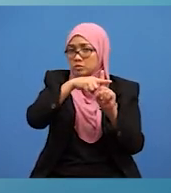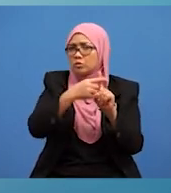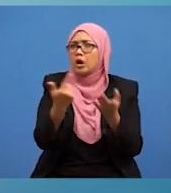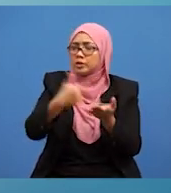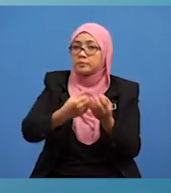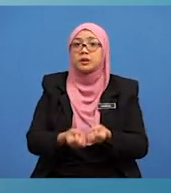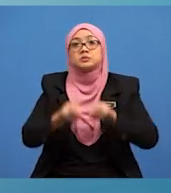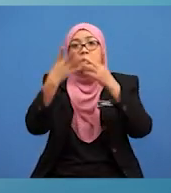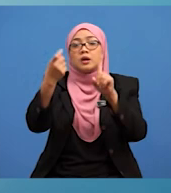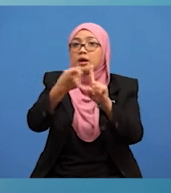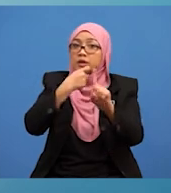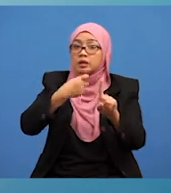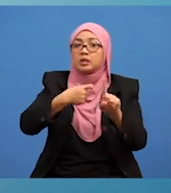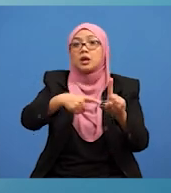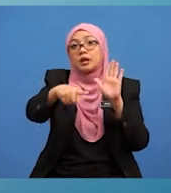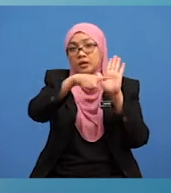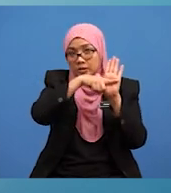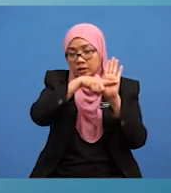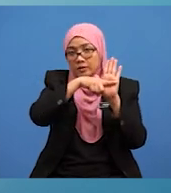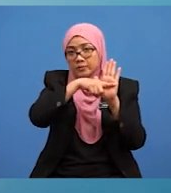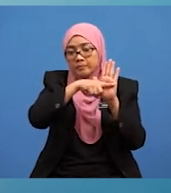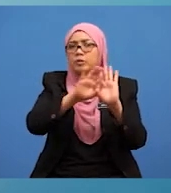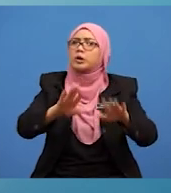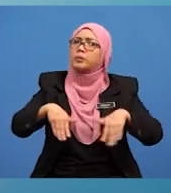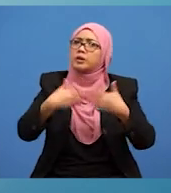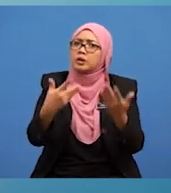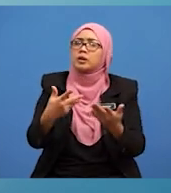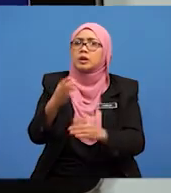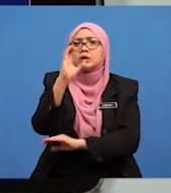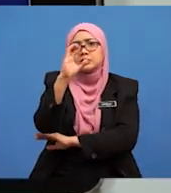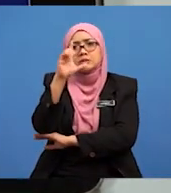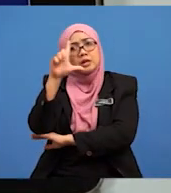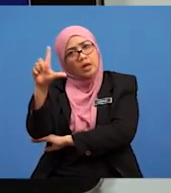negatif. Bagaimana pula dengan unsur seperti klorin?